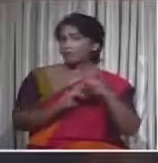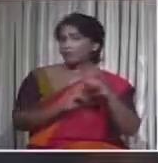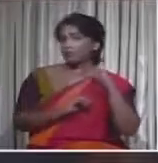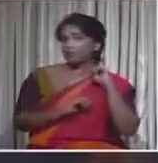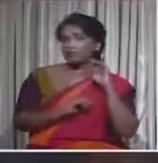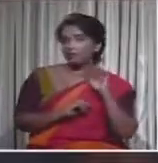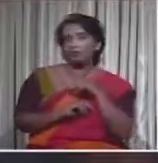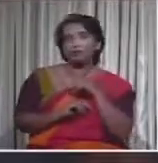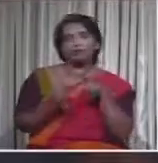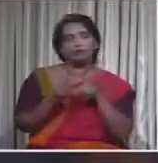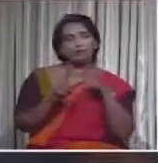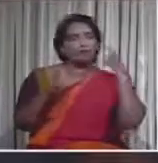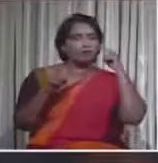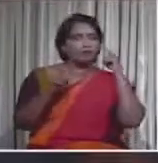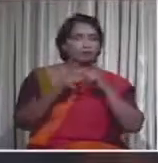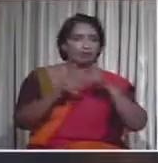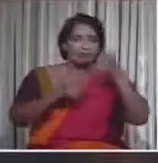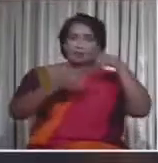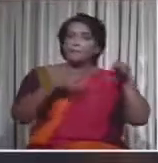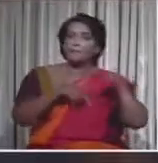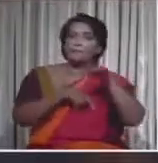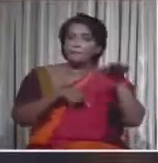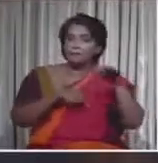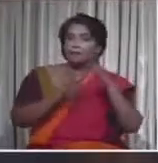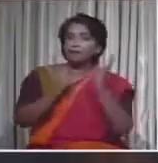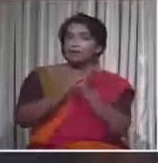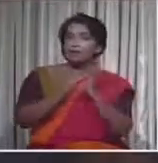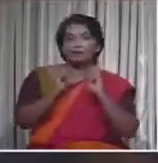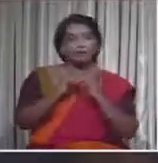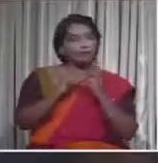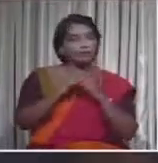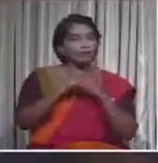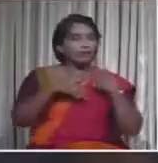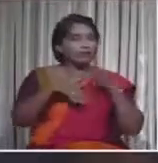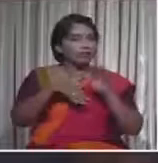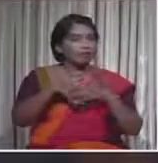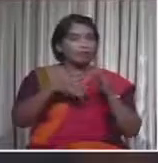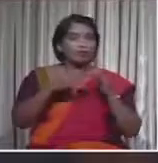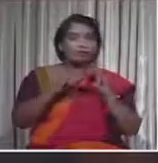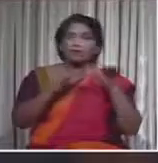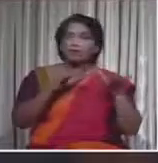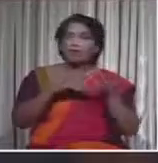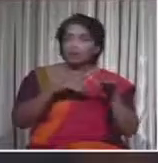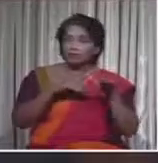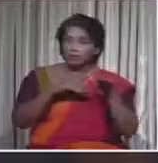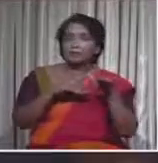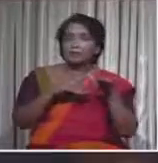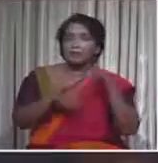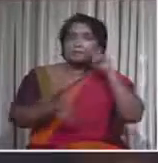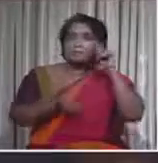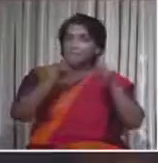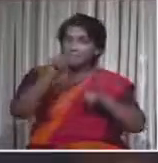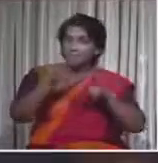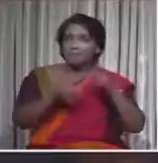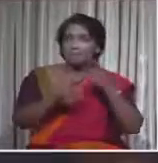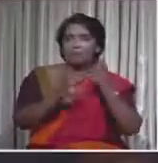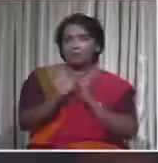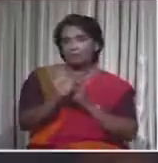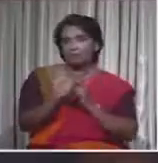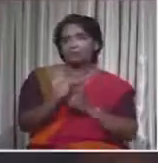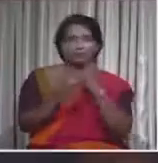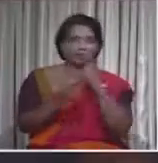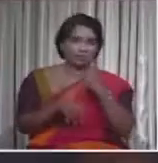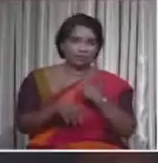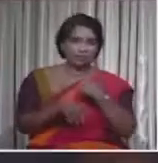කියන කාරණේ විශේෂයෙන්ම මේ ප්‍රදේශවල වනාලි තර්ජනයට මුහුණ පාන ගම් වල ජනතාව අපිත් එක්ක නිතරම